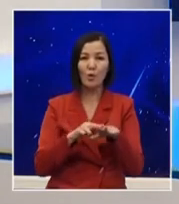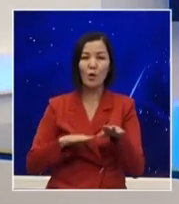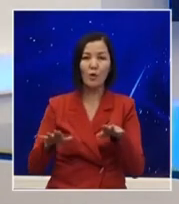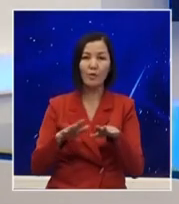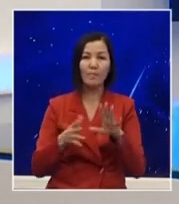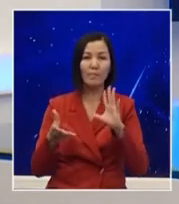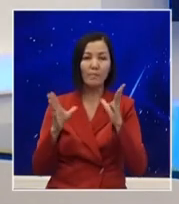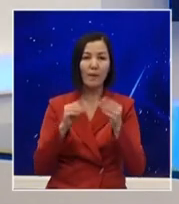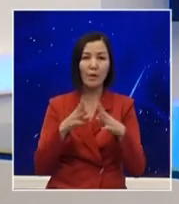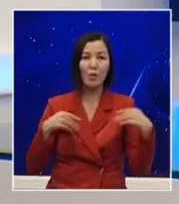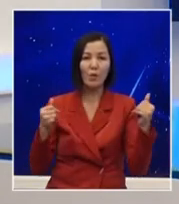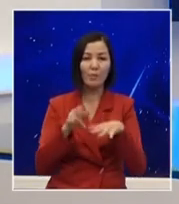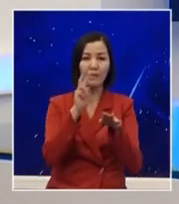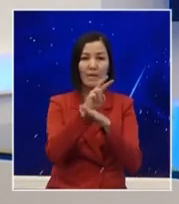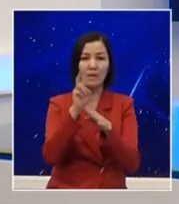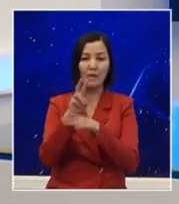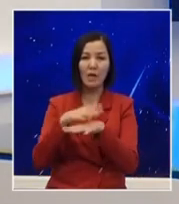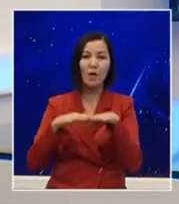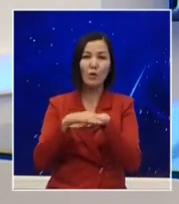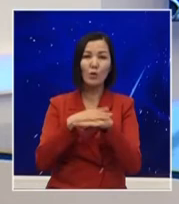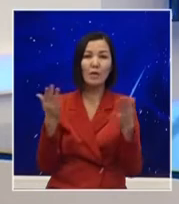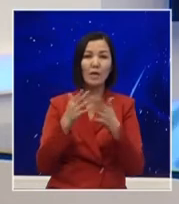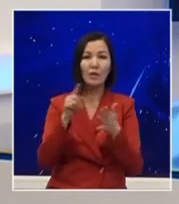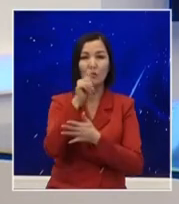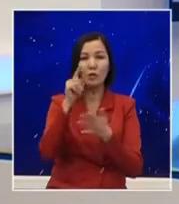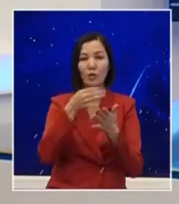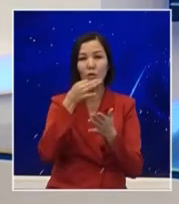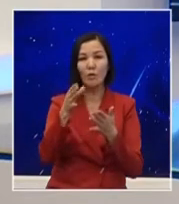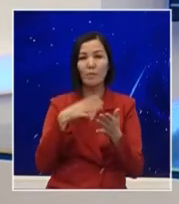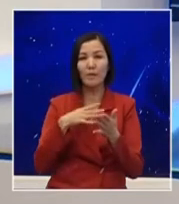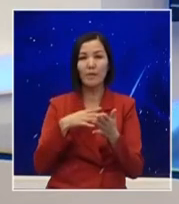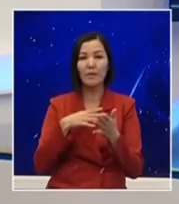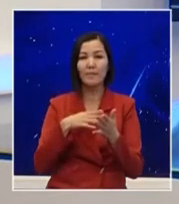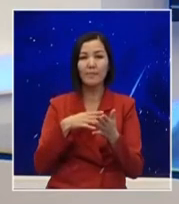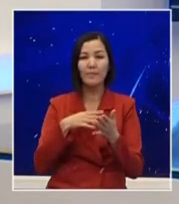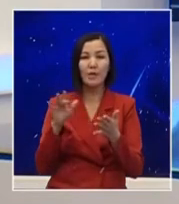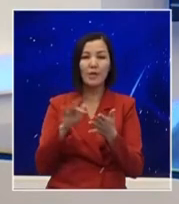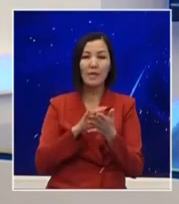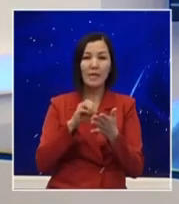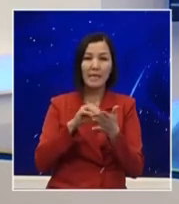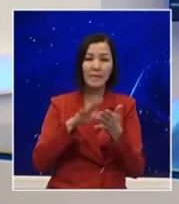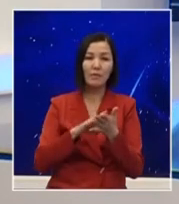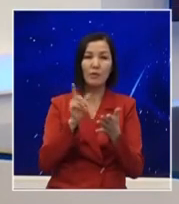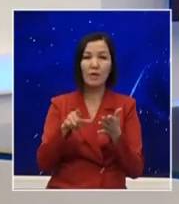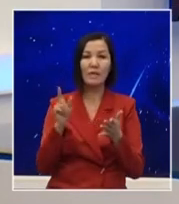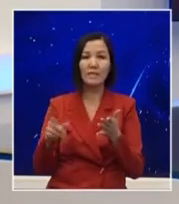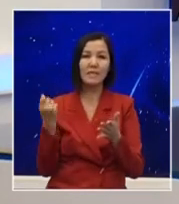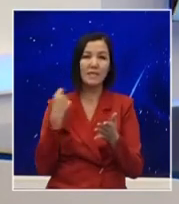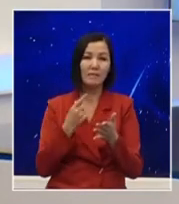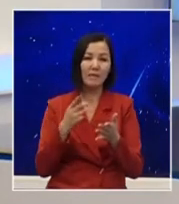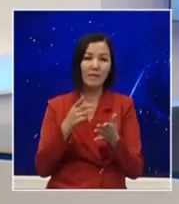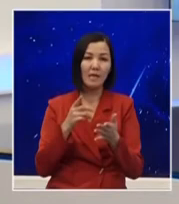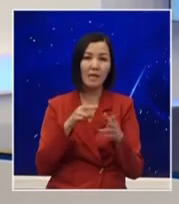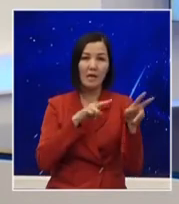аумағында барлық отбасын аралап шығады. Тұрғындардың қандай да сұрақтарына жауап береді, әрі есепте тұрған азаматтар мен ішімдікке